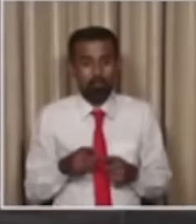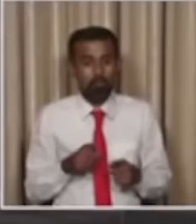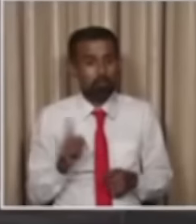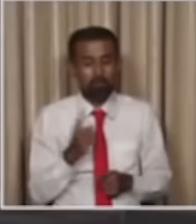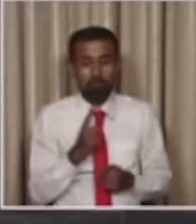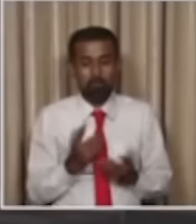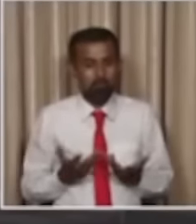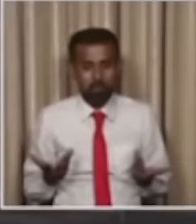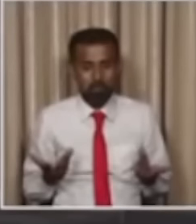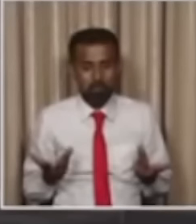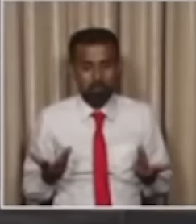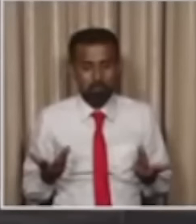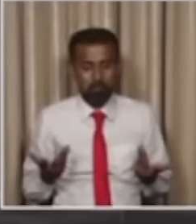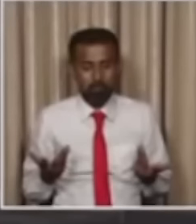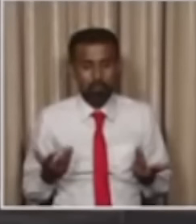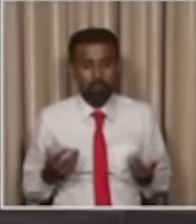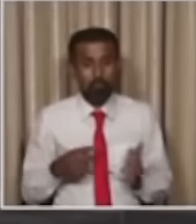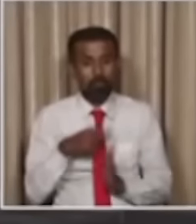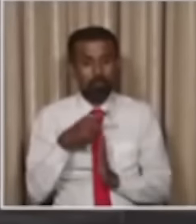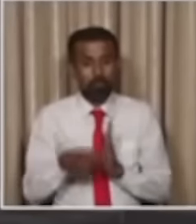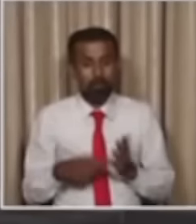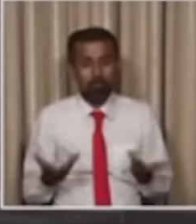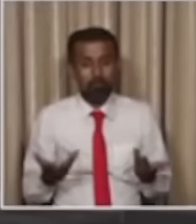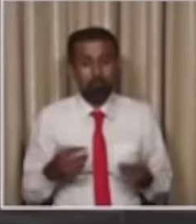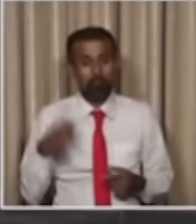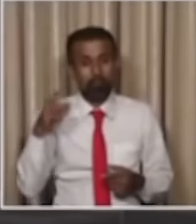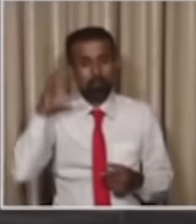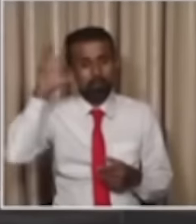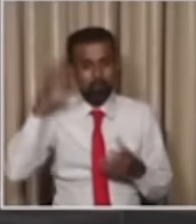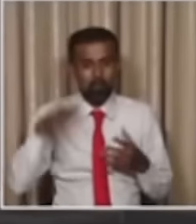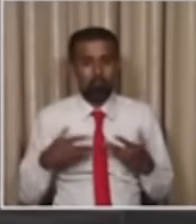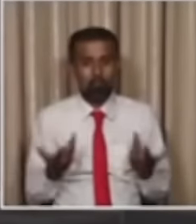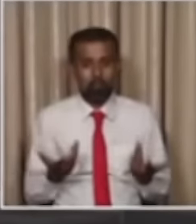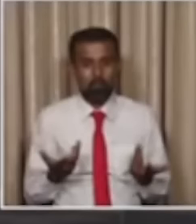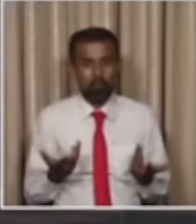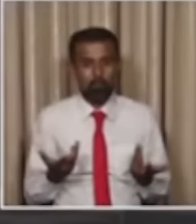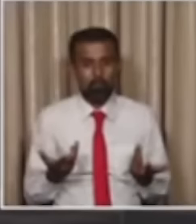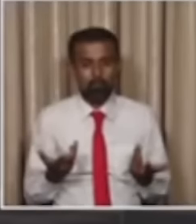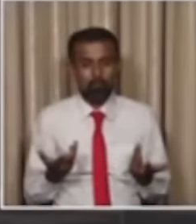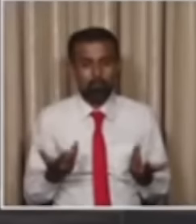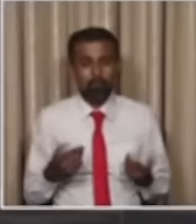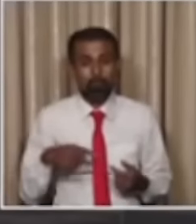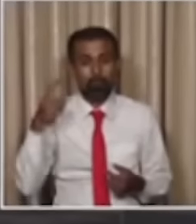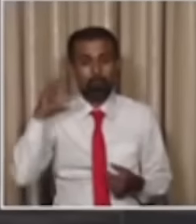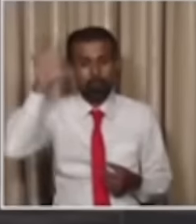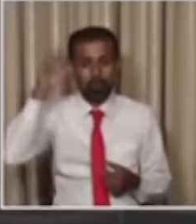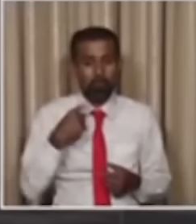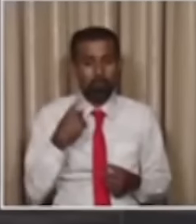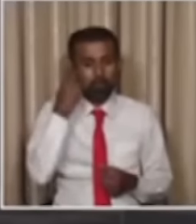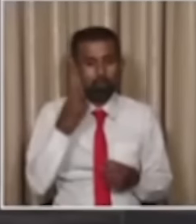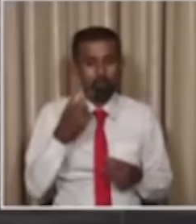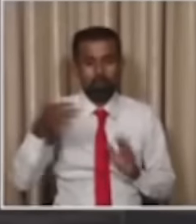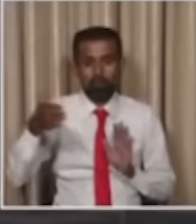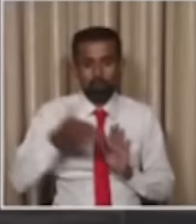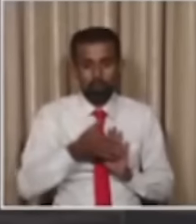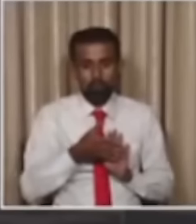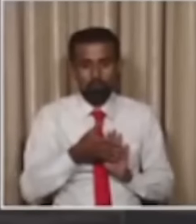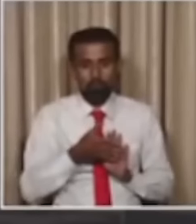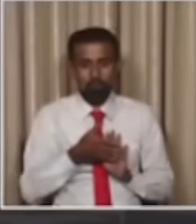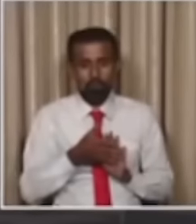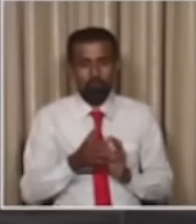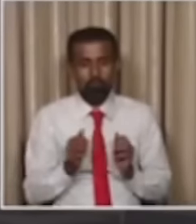කරන්න බෑ. ඒ දේ මේ රටට කරන්නත් බෑ වෙන රටකට කරන්නත් බෑ. වෙන රටක් අපේ බුද්ධියංශයක් එකතු වෙලා